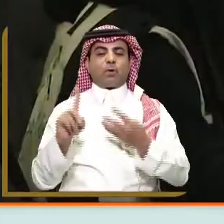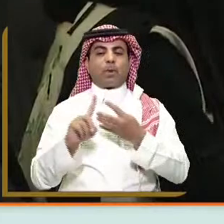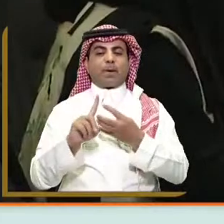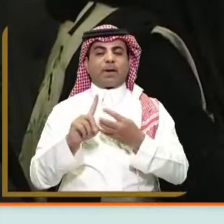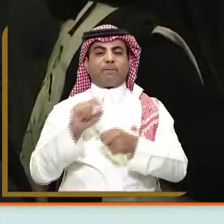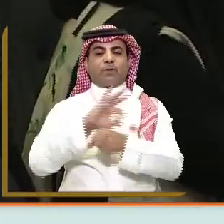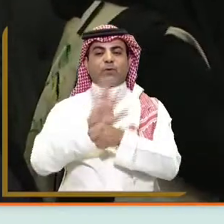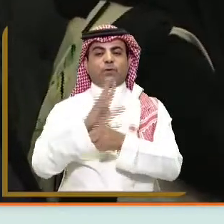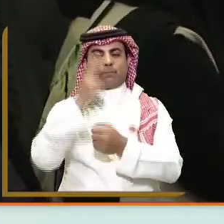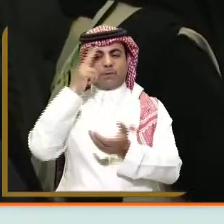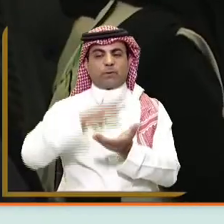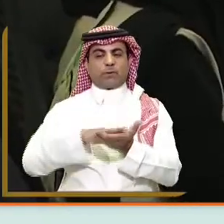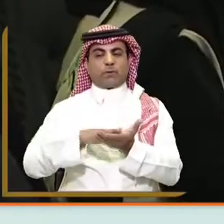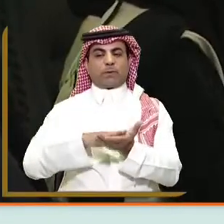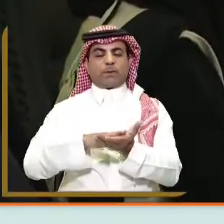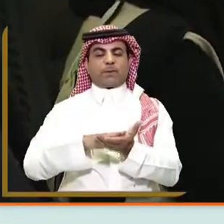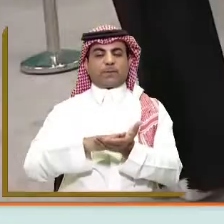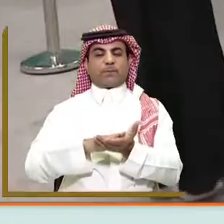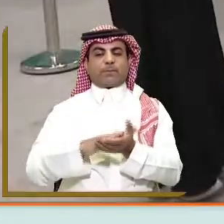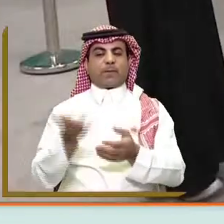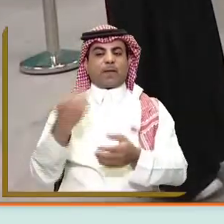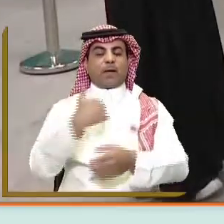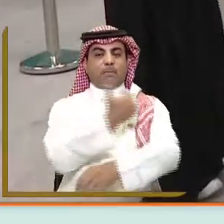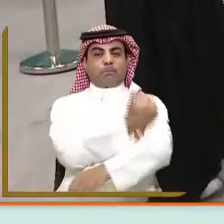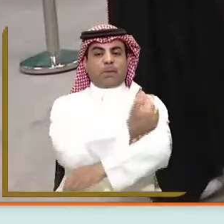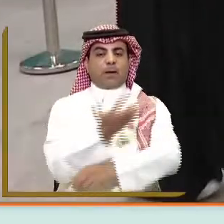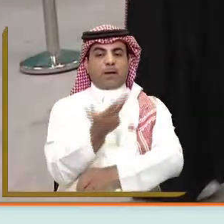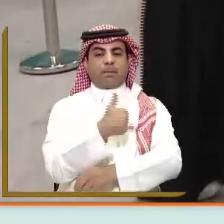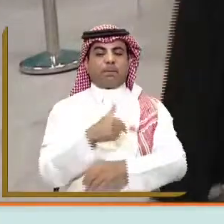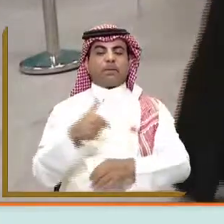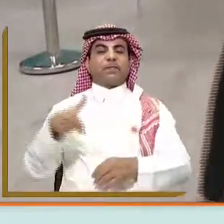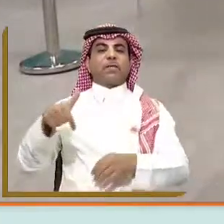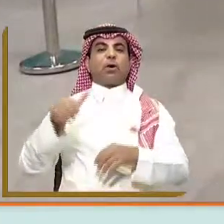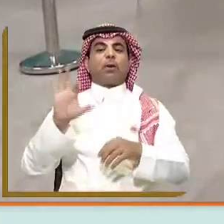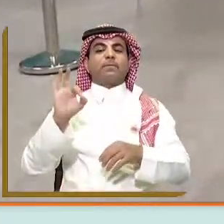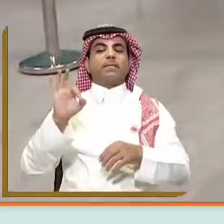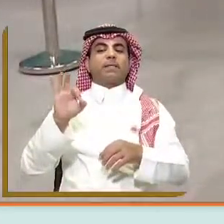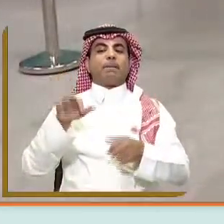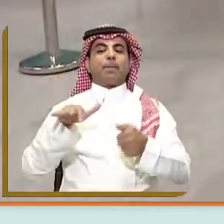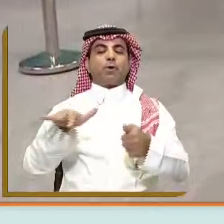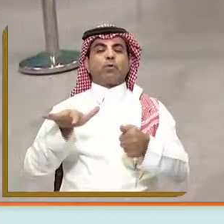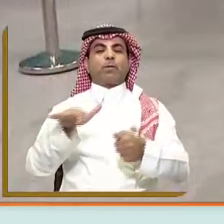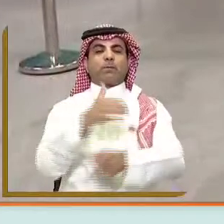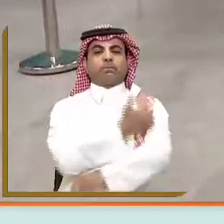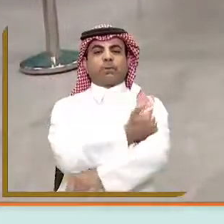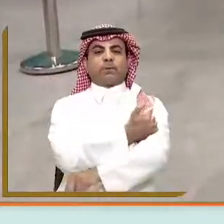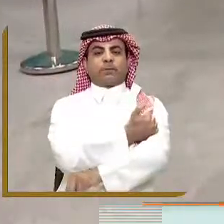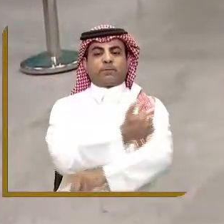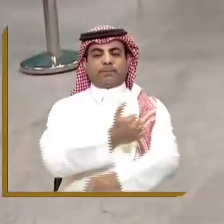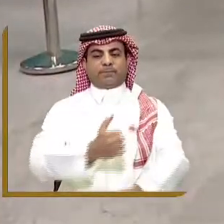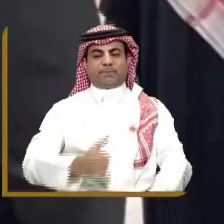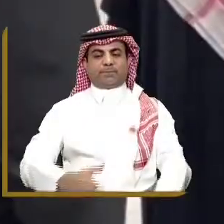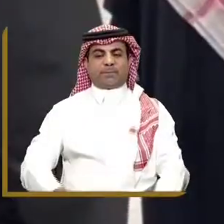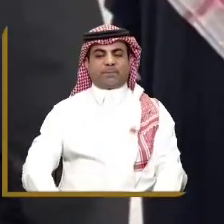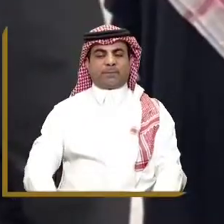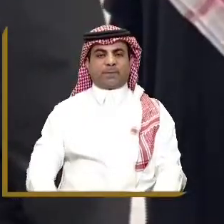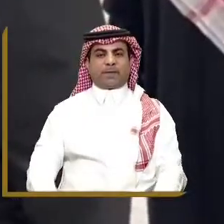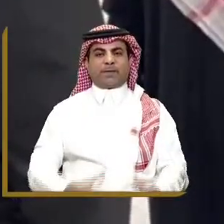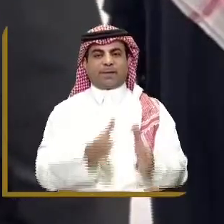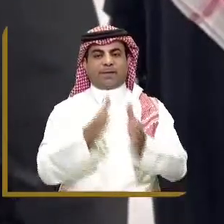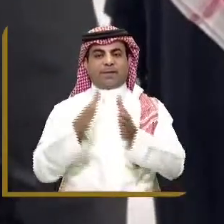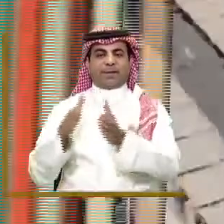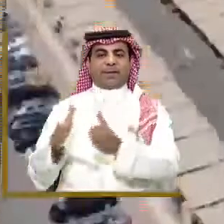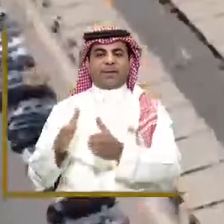4541 إصابة جديدة بكورونا في المملكة والجرعات المضادة المعطاة تقترب من 56 مليون جرعة.